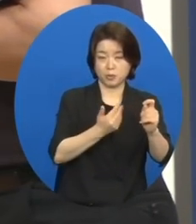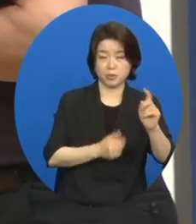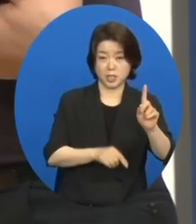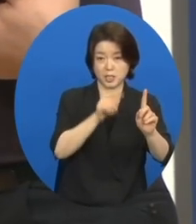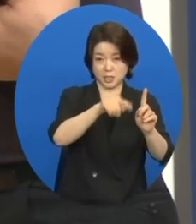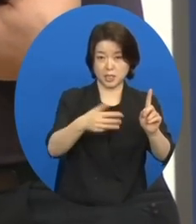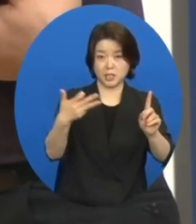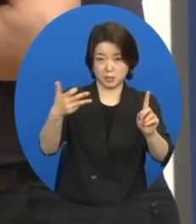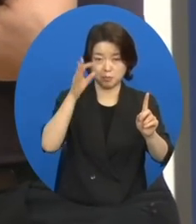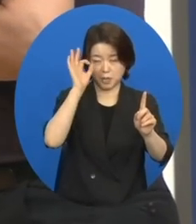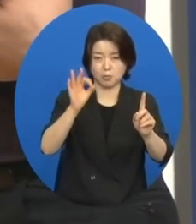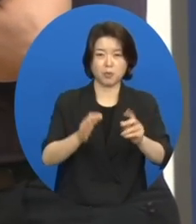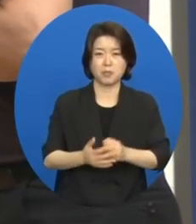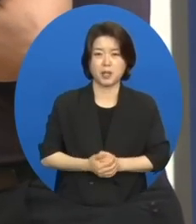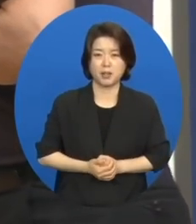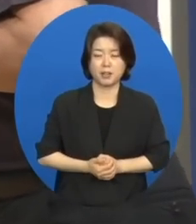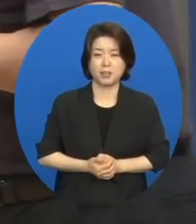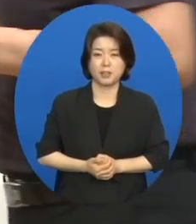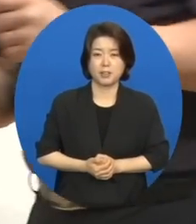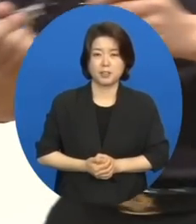보면